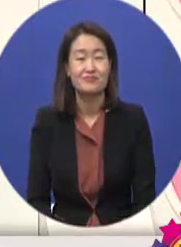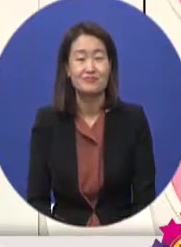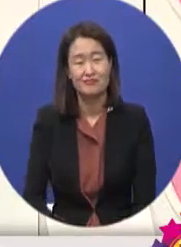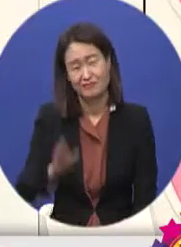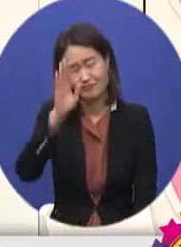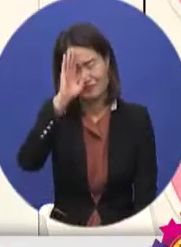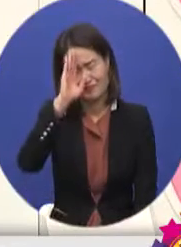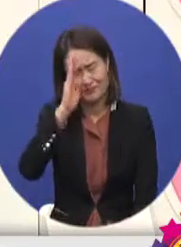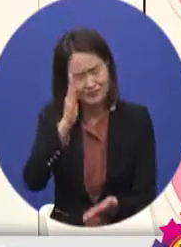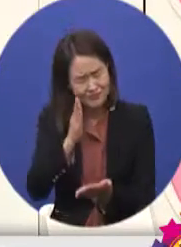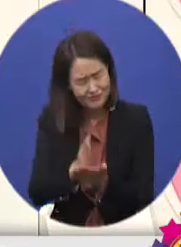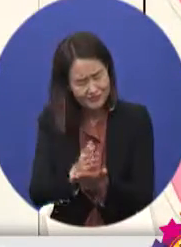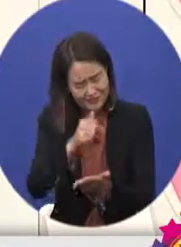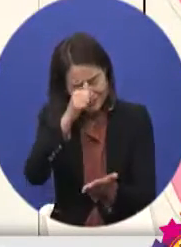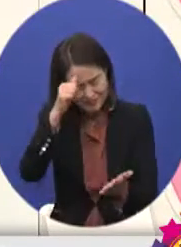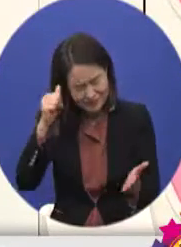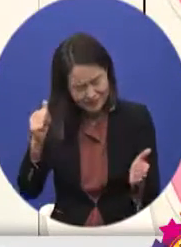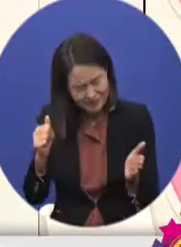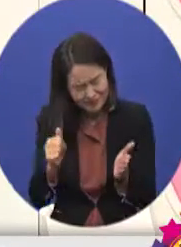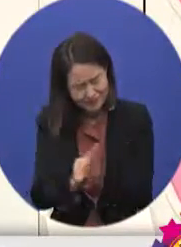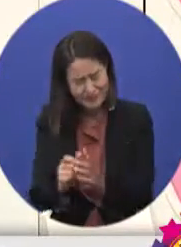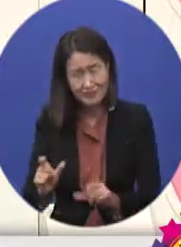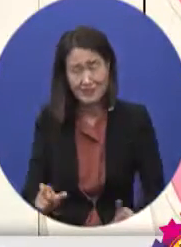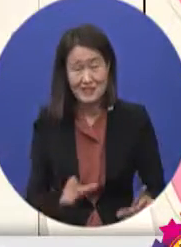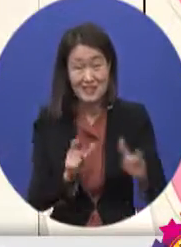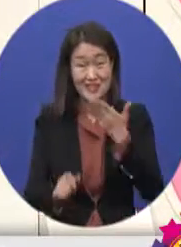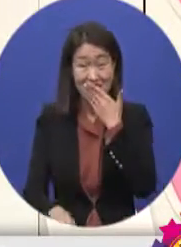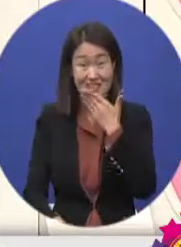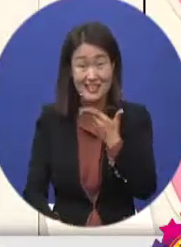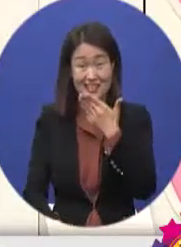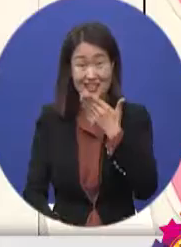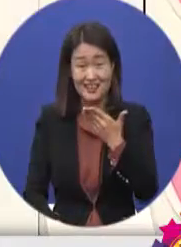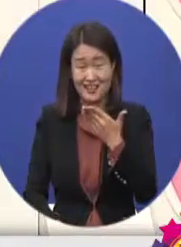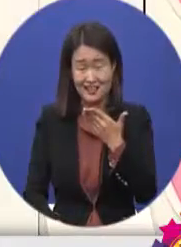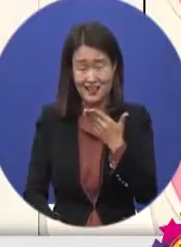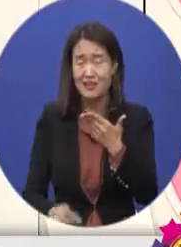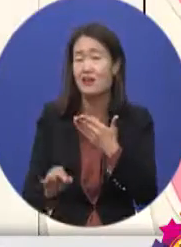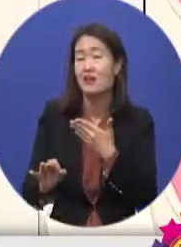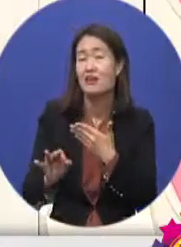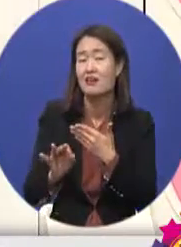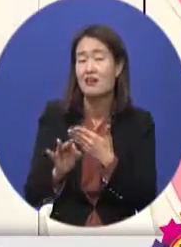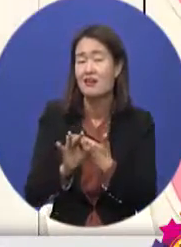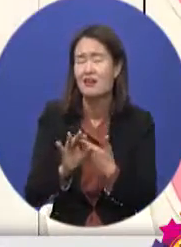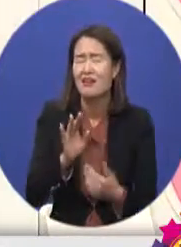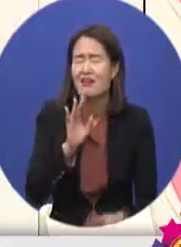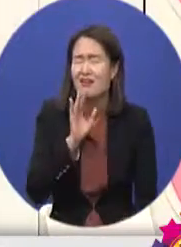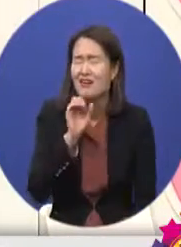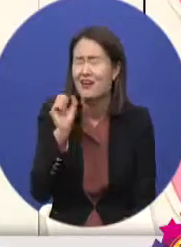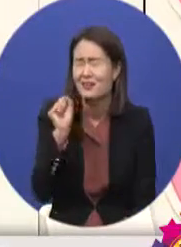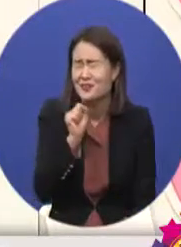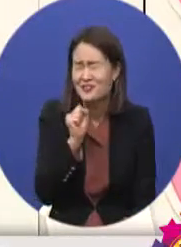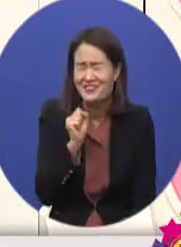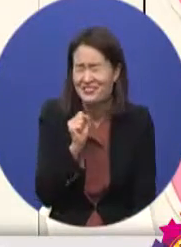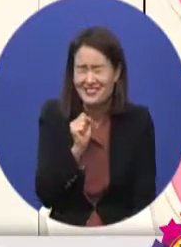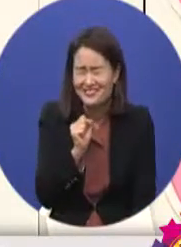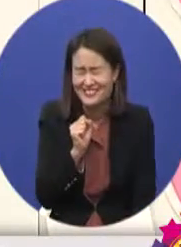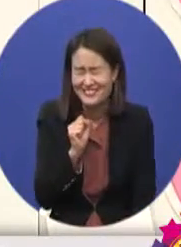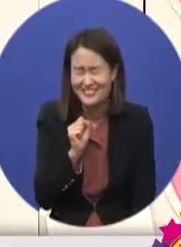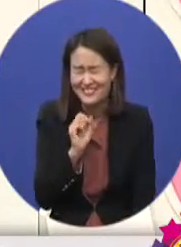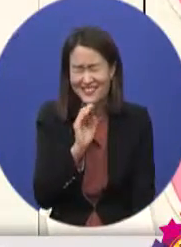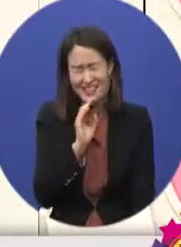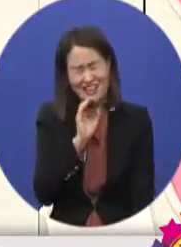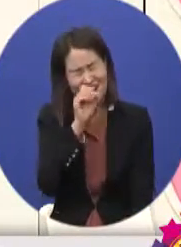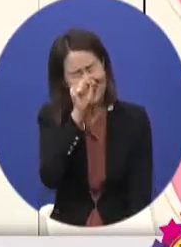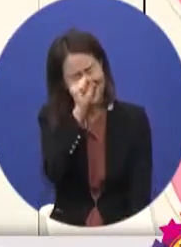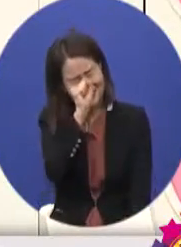아프지 않고 한 평생을 살 수 있다면 얼마나 좋을까